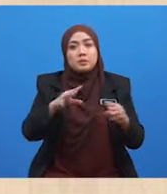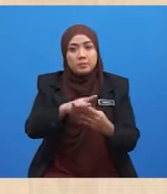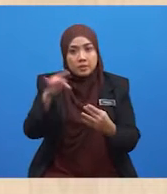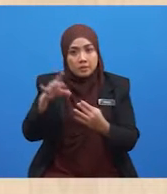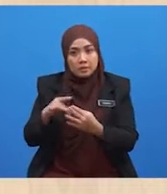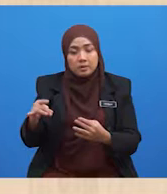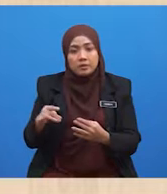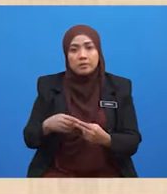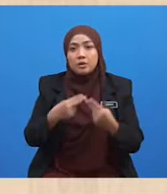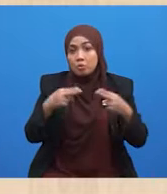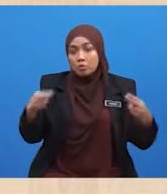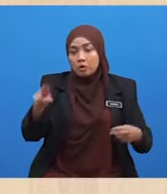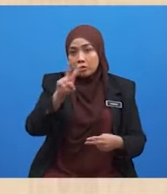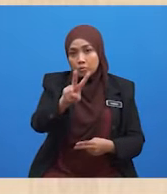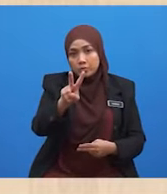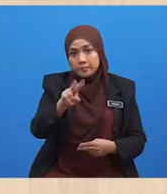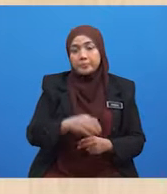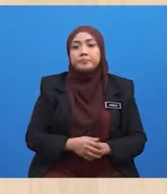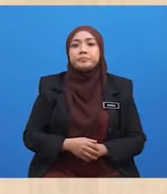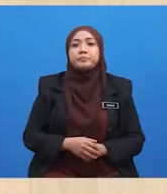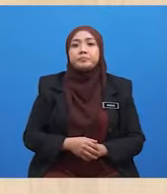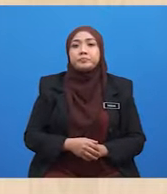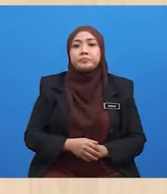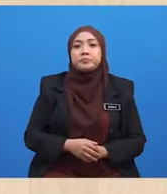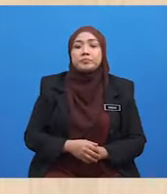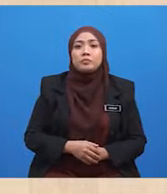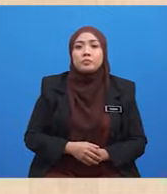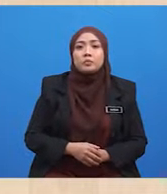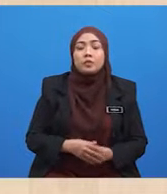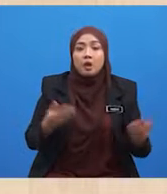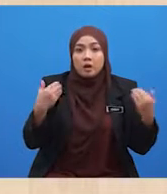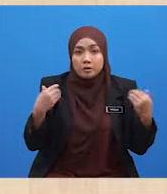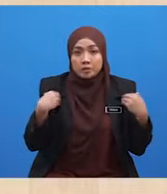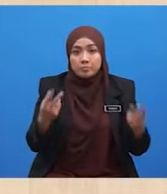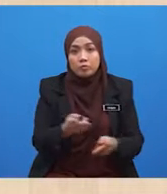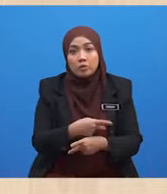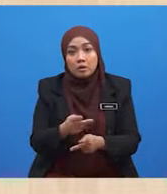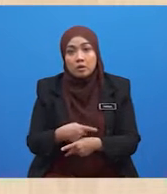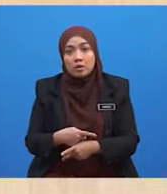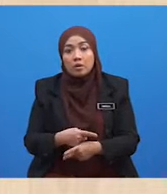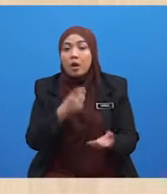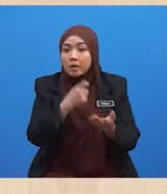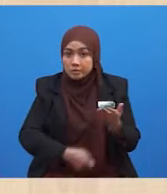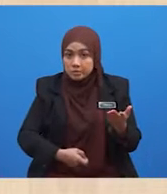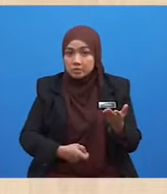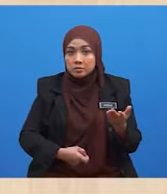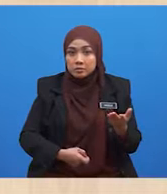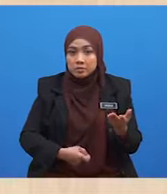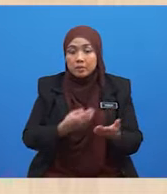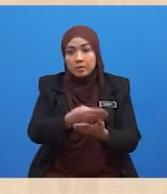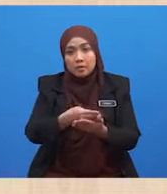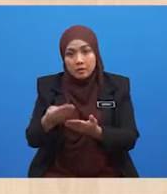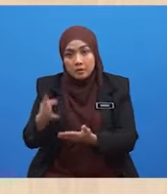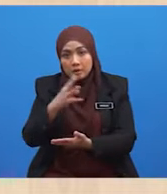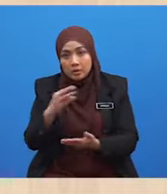uraian kedua pemasang membentuk campuran pemasaran yang terdiri daripada kodak penentuan harga